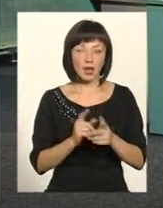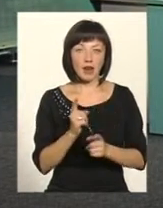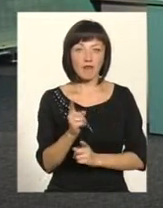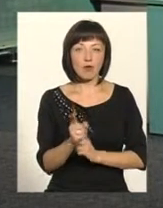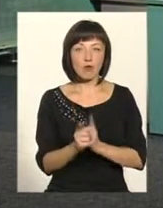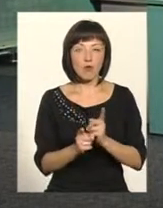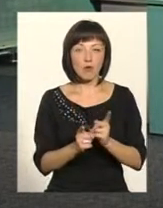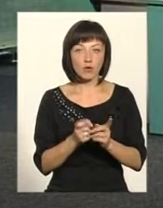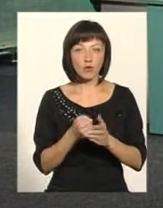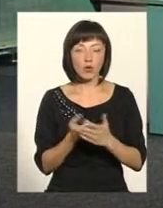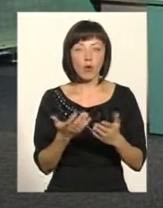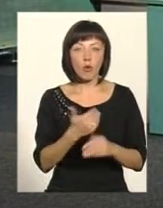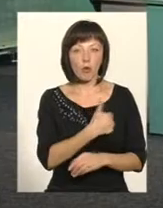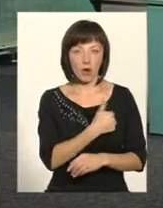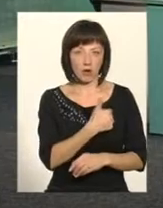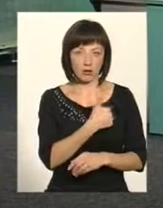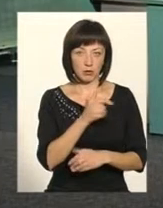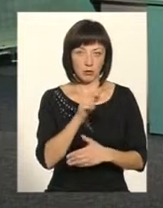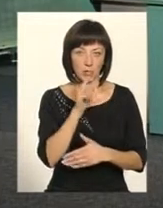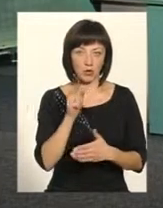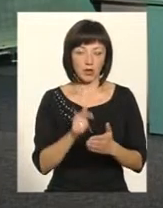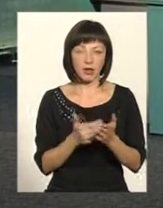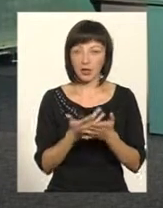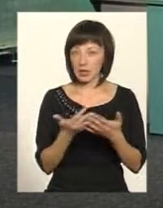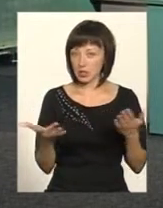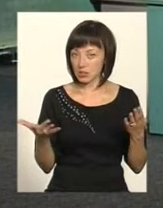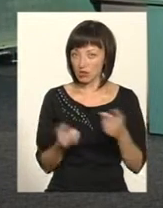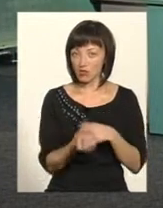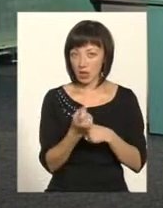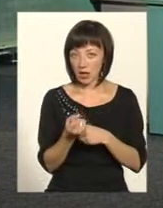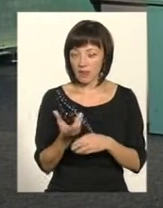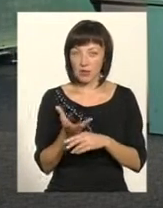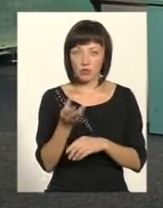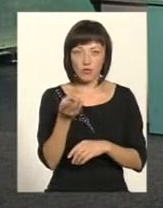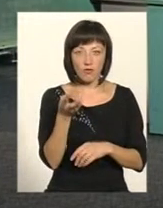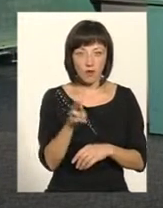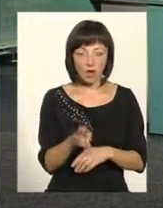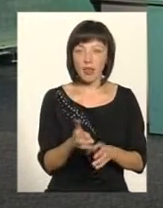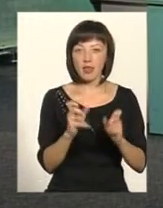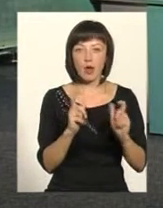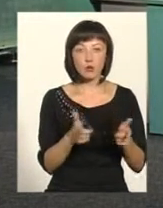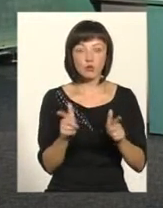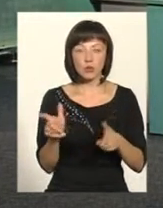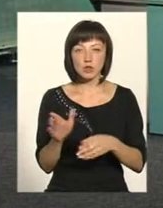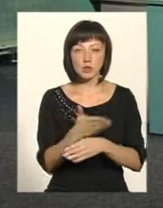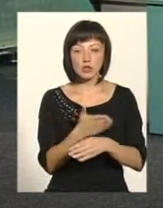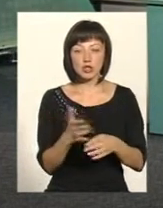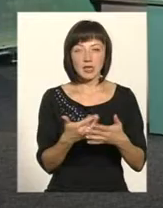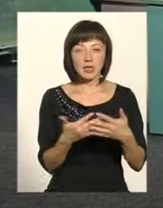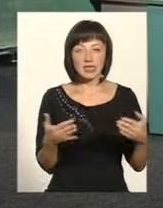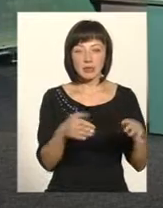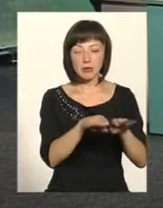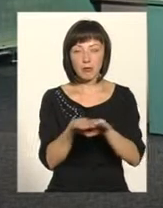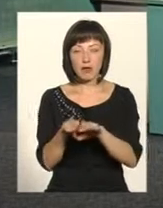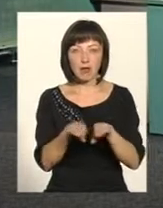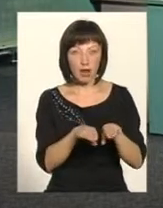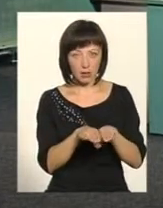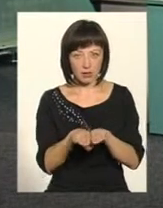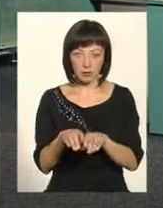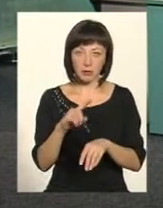реформованого, до якого прагнемо? Різні джерела фінансування, неузгодженість між різними ланками,